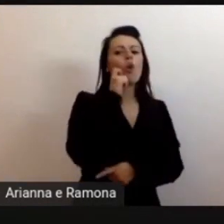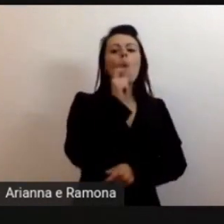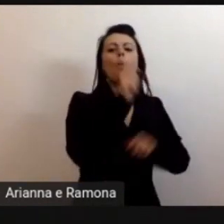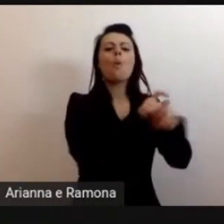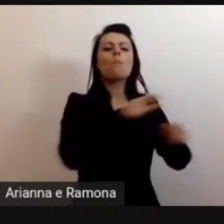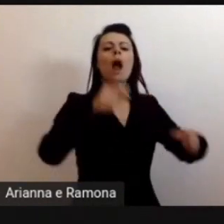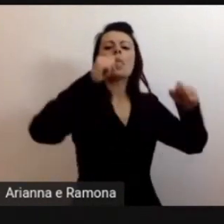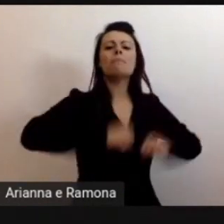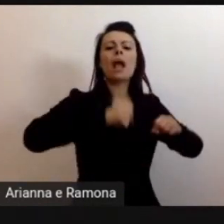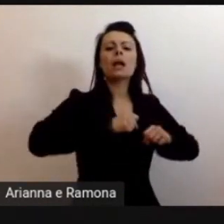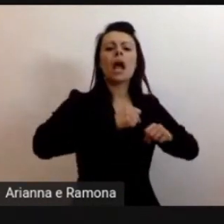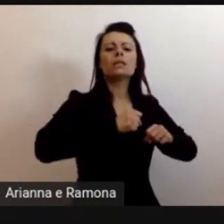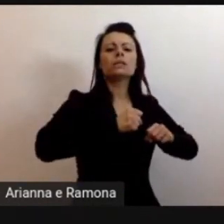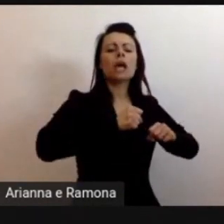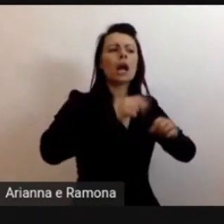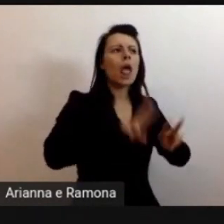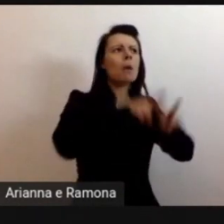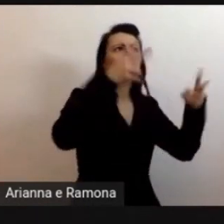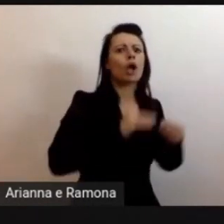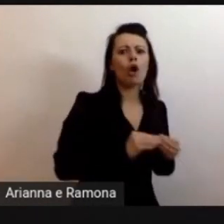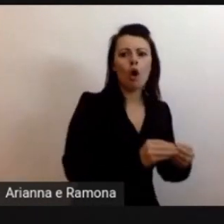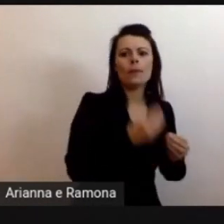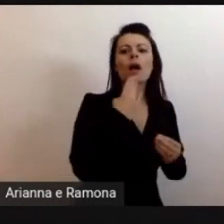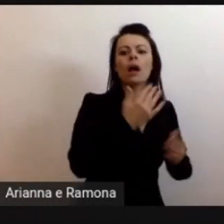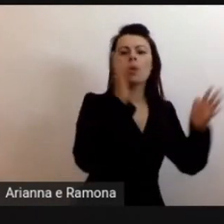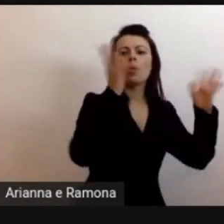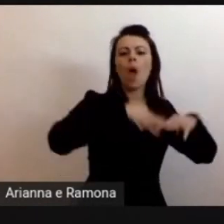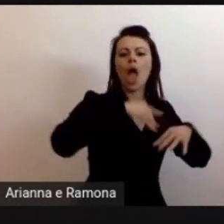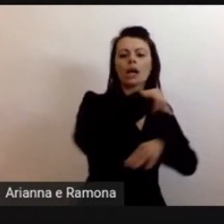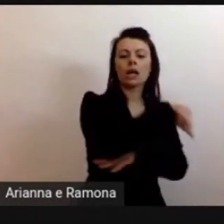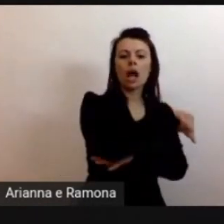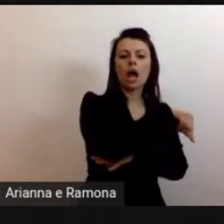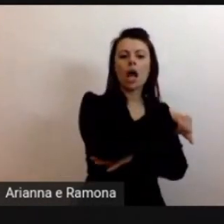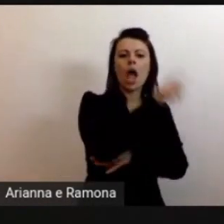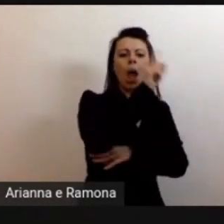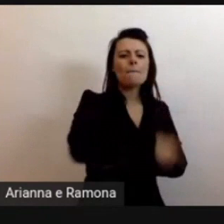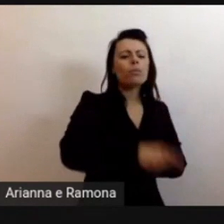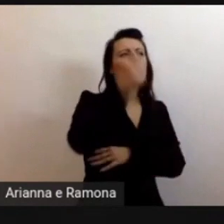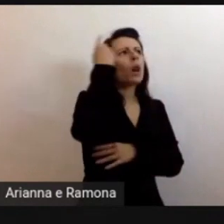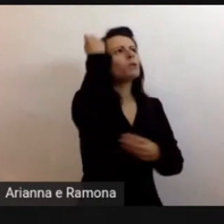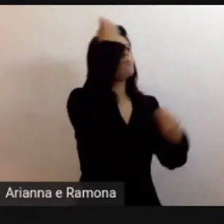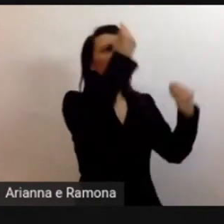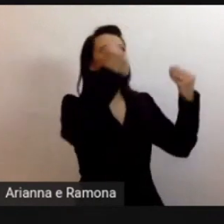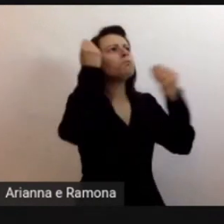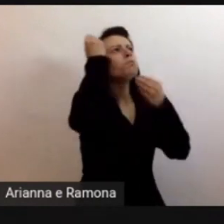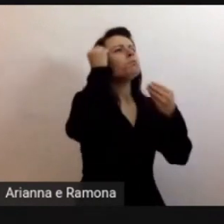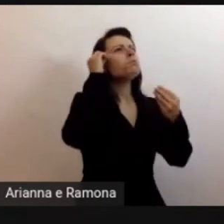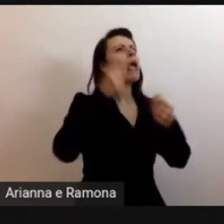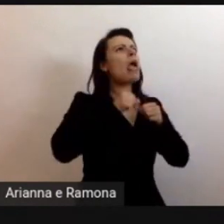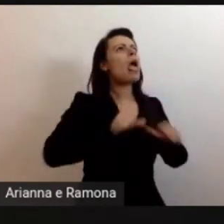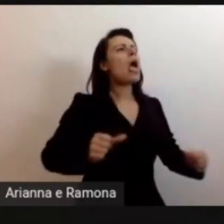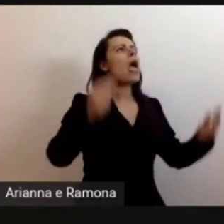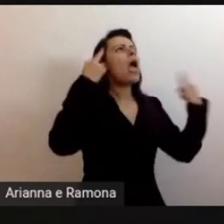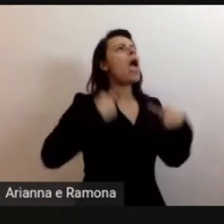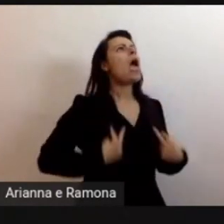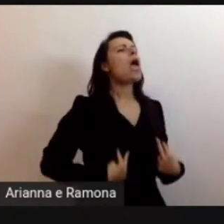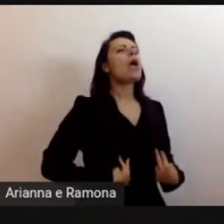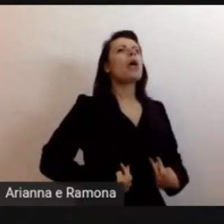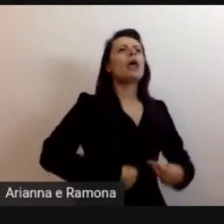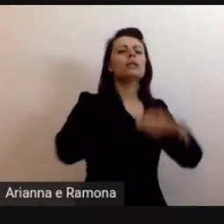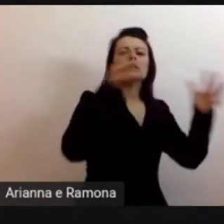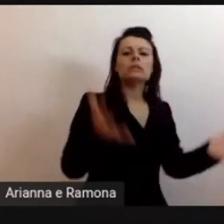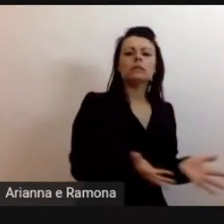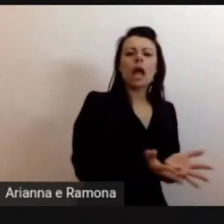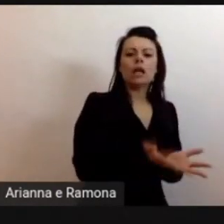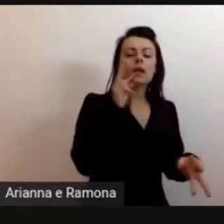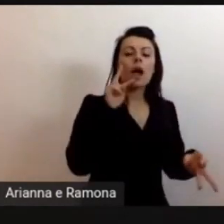viene dalle guerra anche a prescindere da considerazioni esistenziali guardando la cosa sotto il profilo economico la guerra